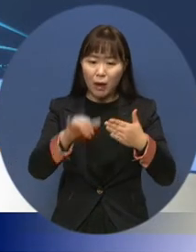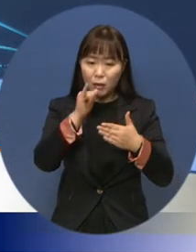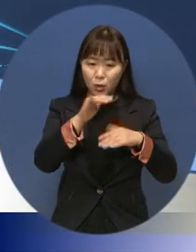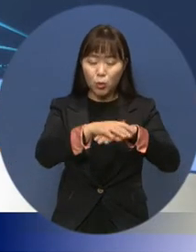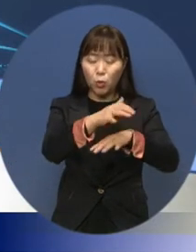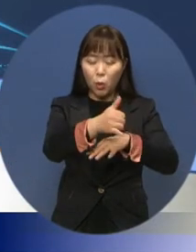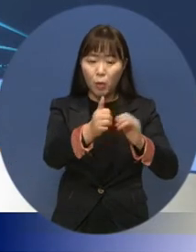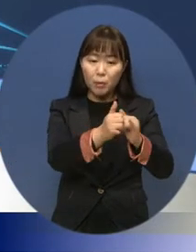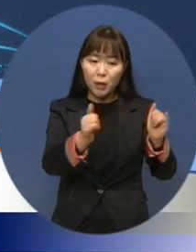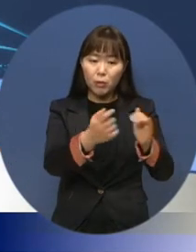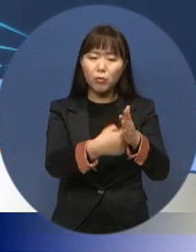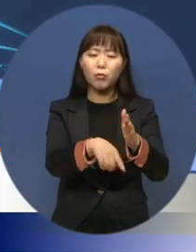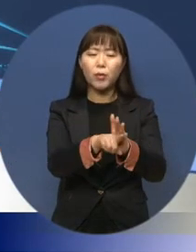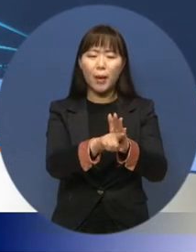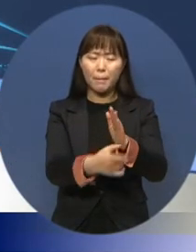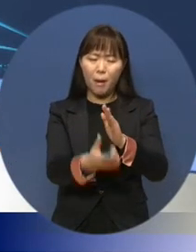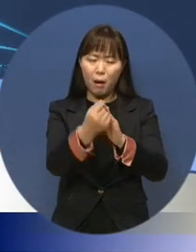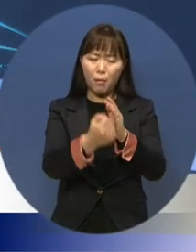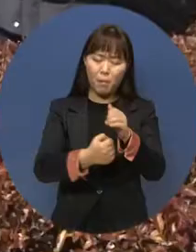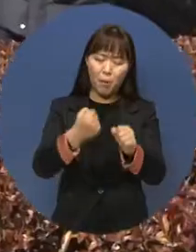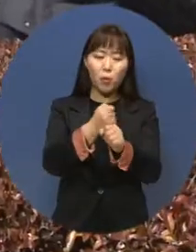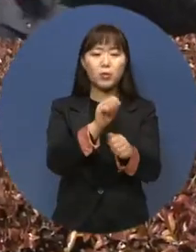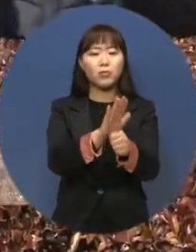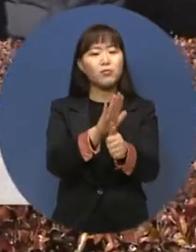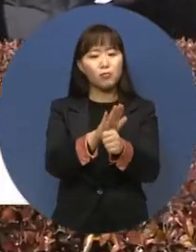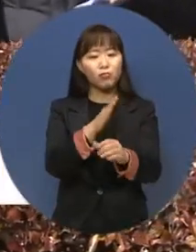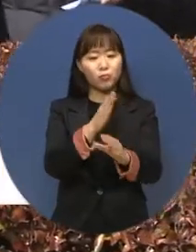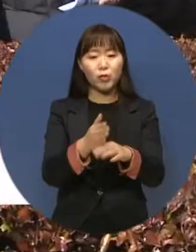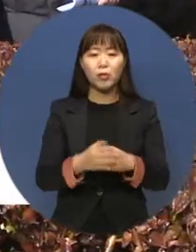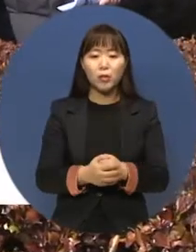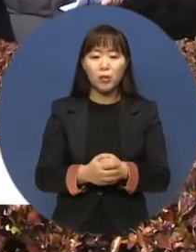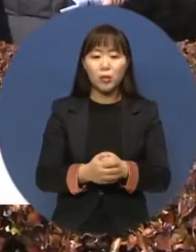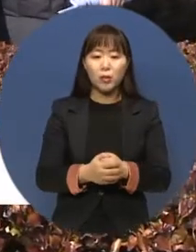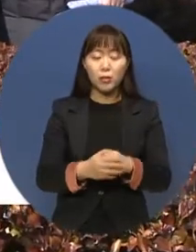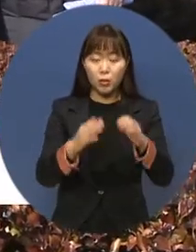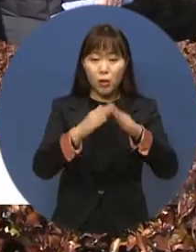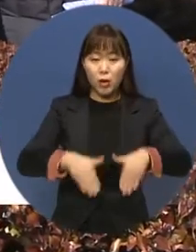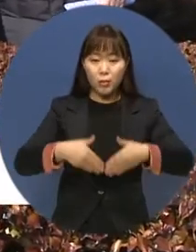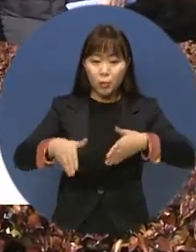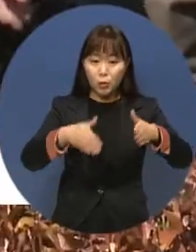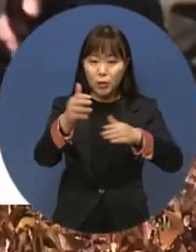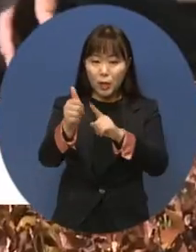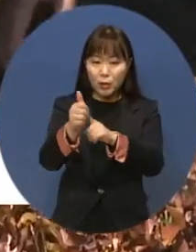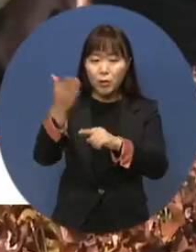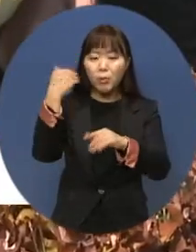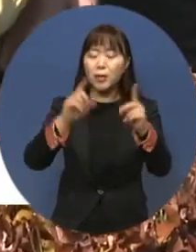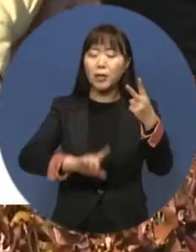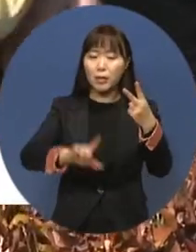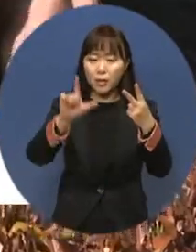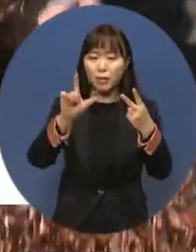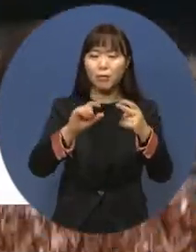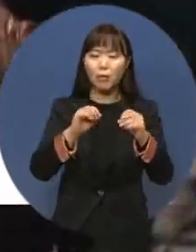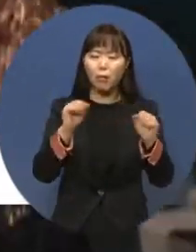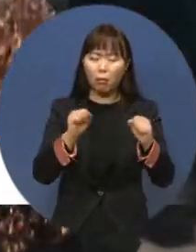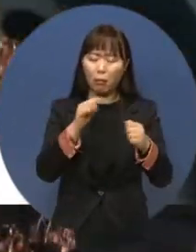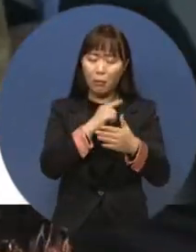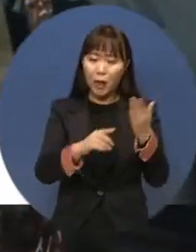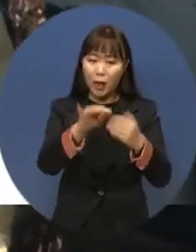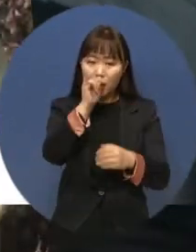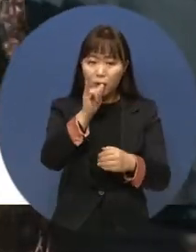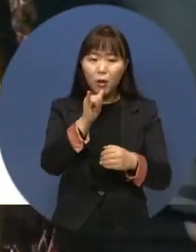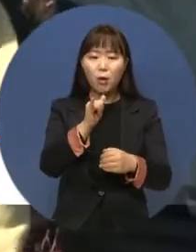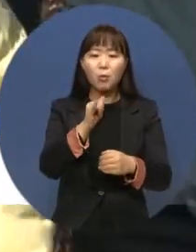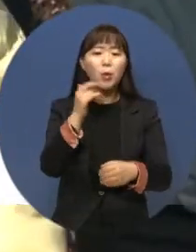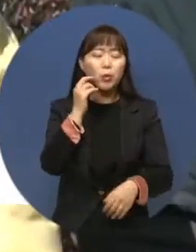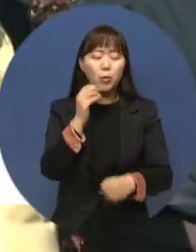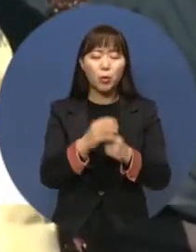위한 신속한 복구 지원에 나섭니다. 김영록 전라남도지사가 지난 2일 한파 피해를 입은 보성읍 녹차